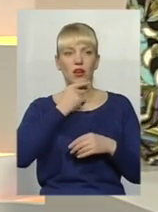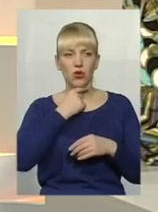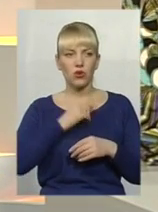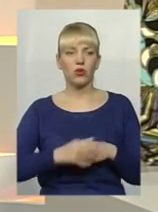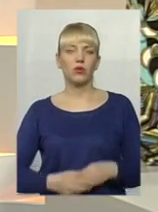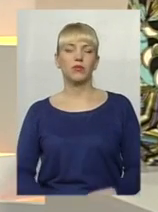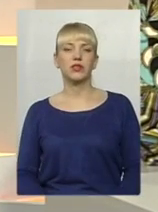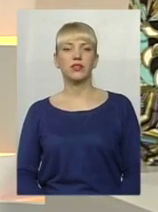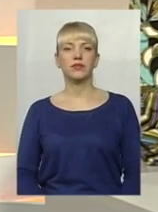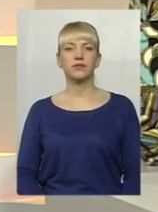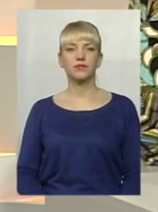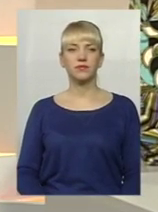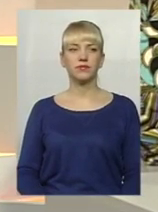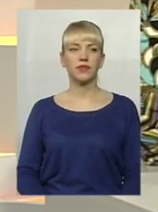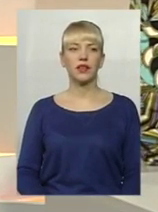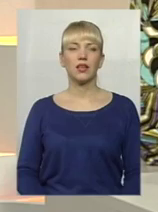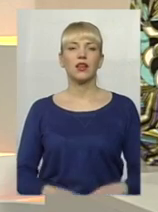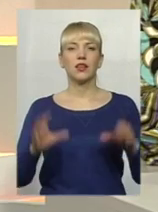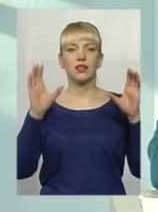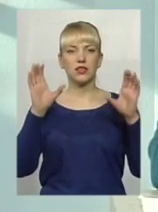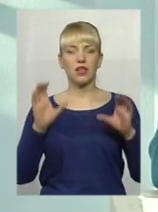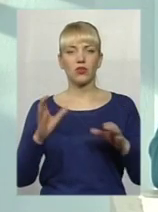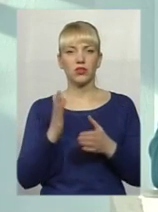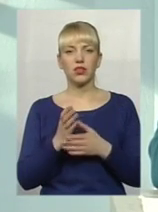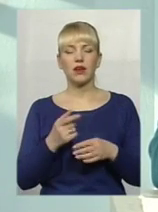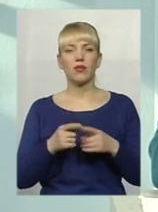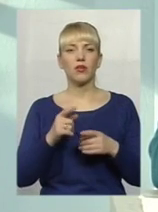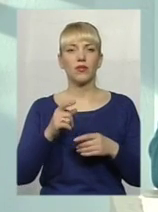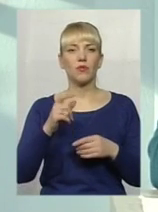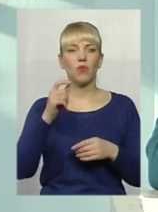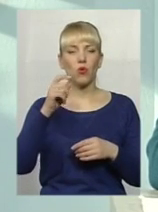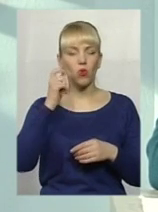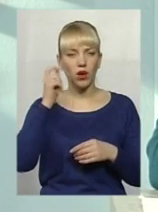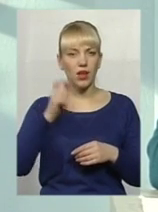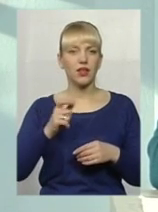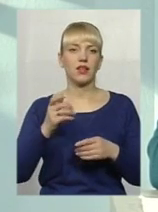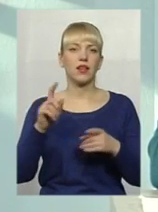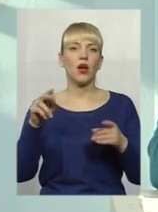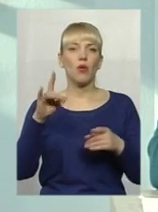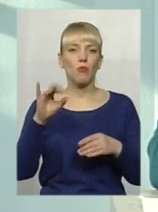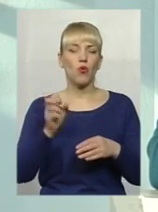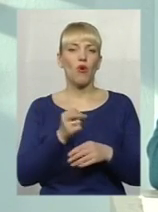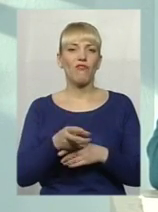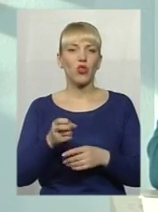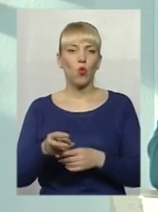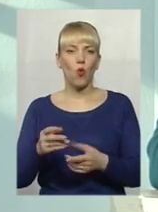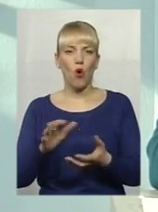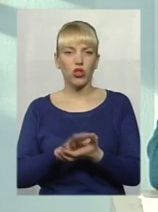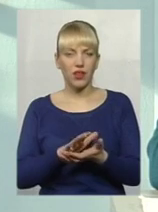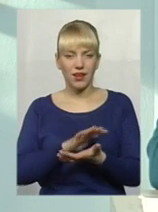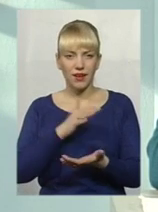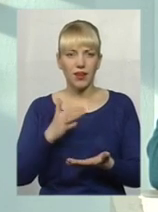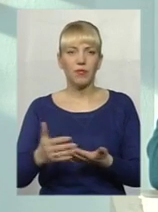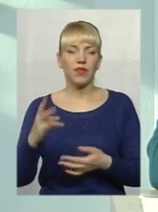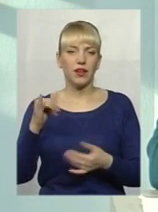так? Так, і законодавством є закон України про відходи, і визначено, що ми повинні такі лампи викидати